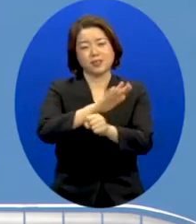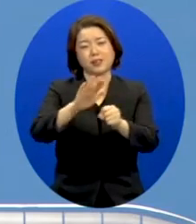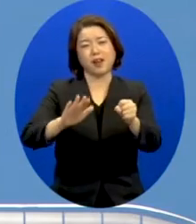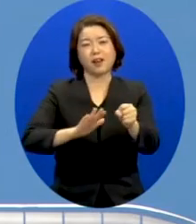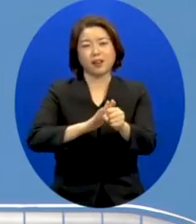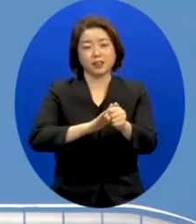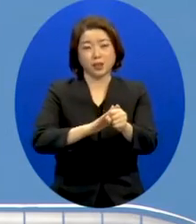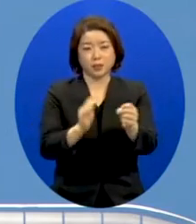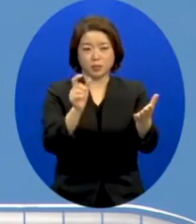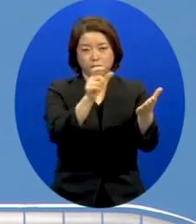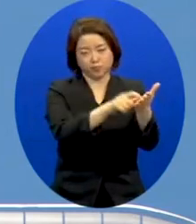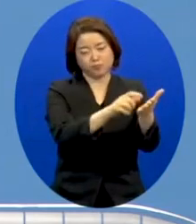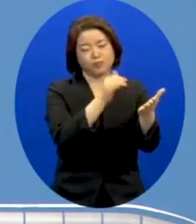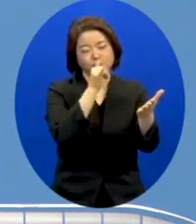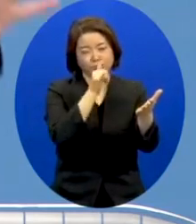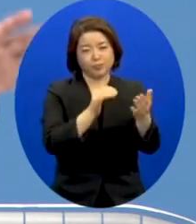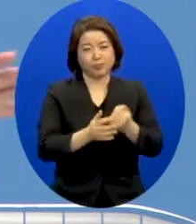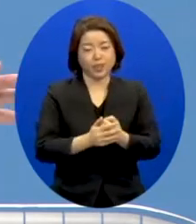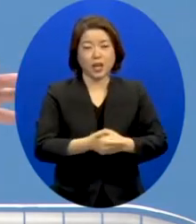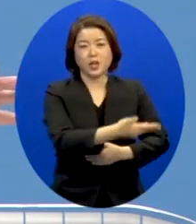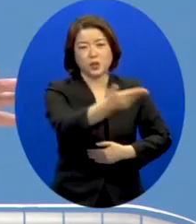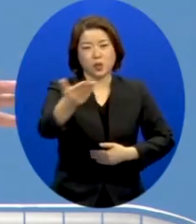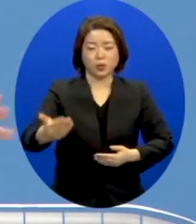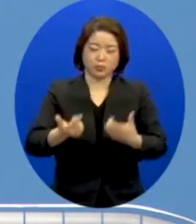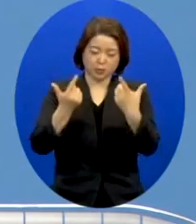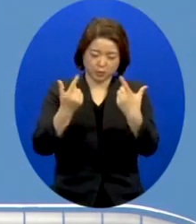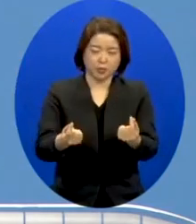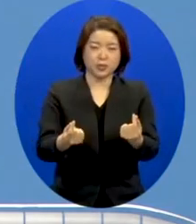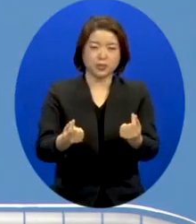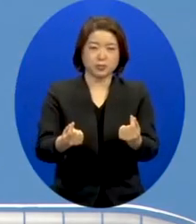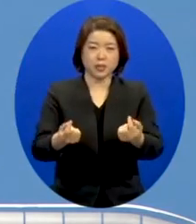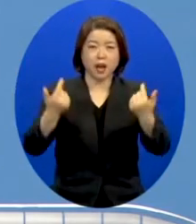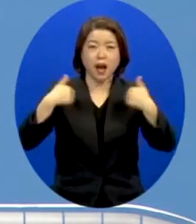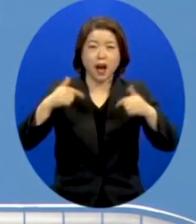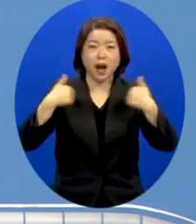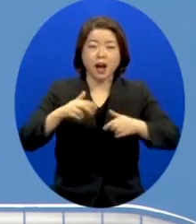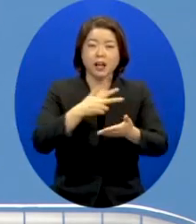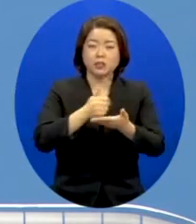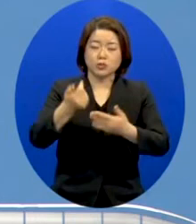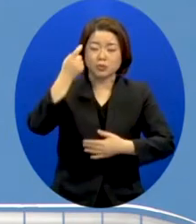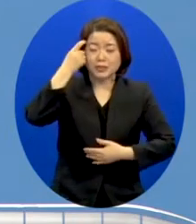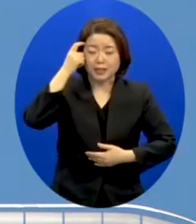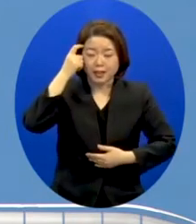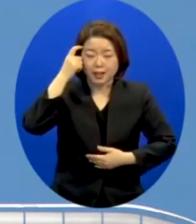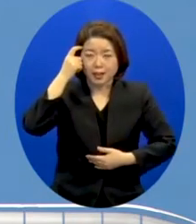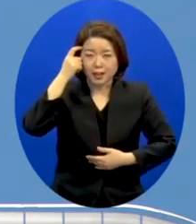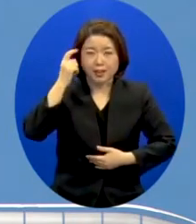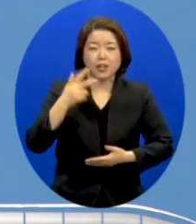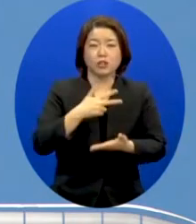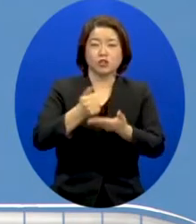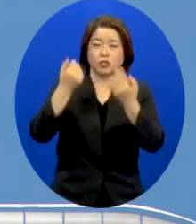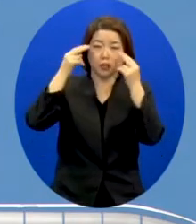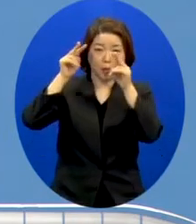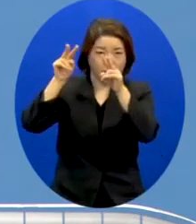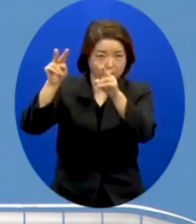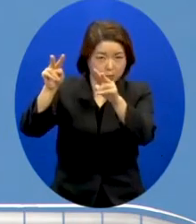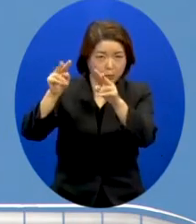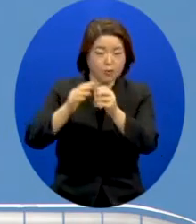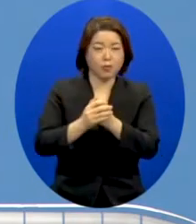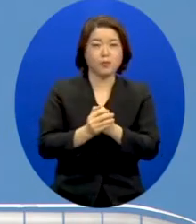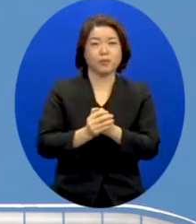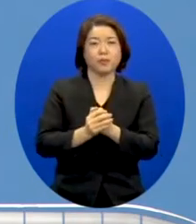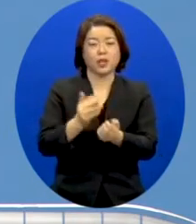그랬어요 여러분도 똑같습니다 항상 주님을 생각하고 주님을 바라보고